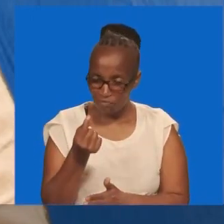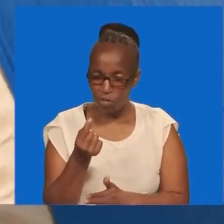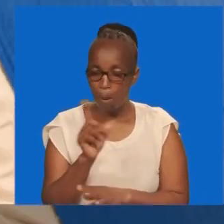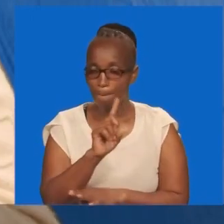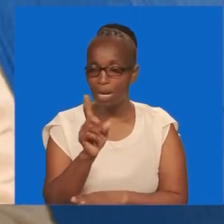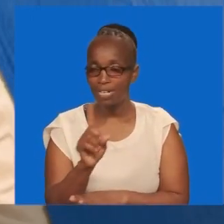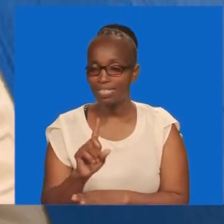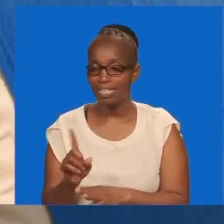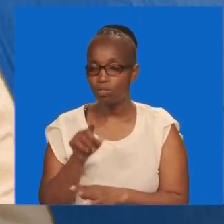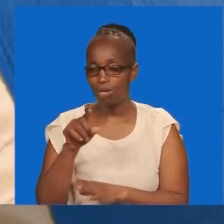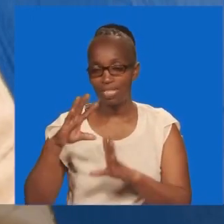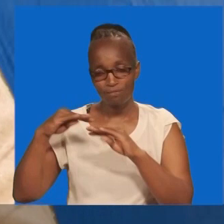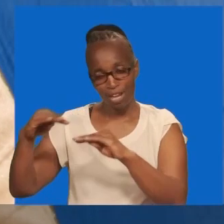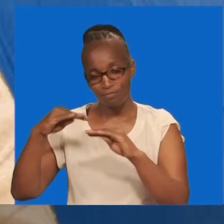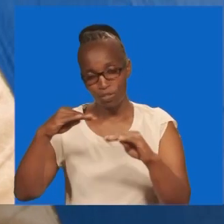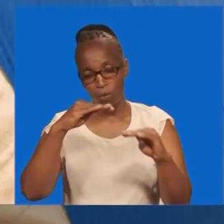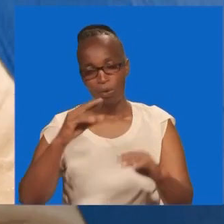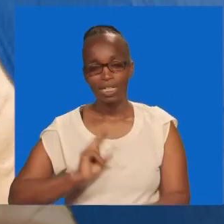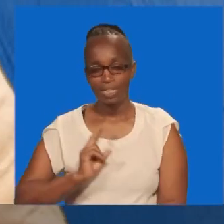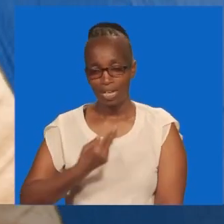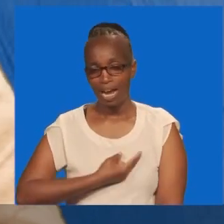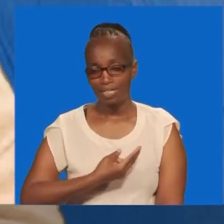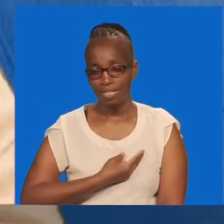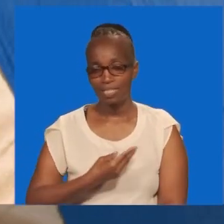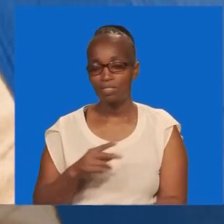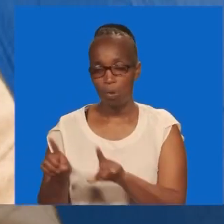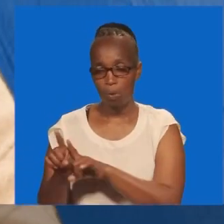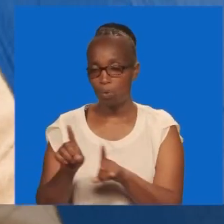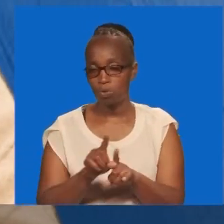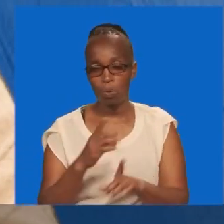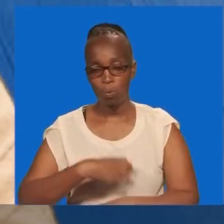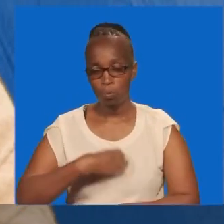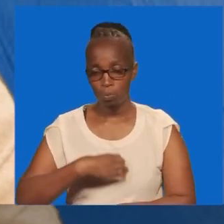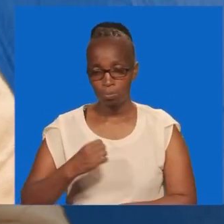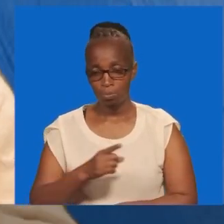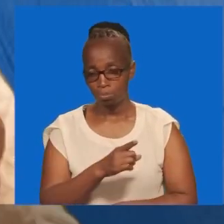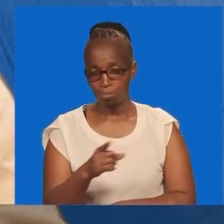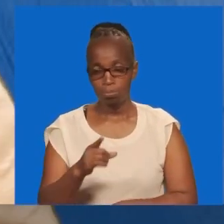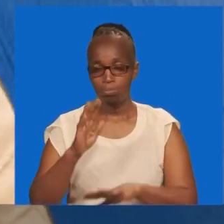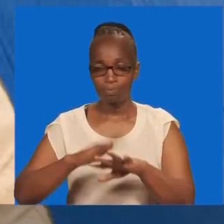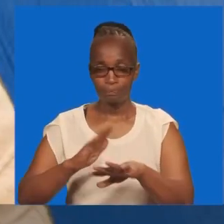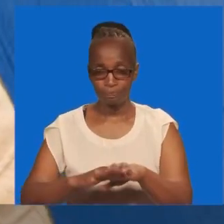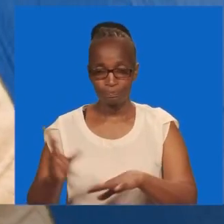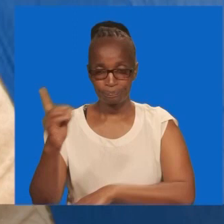masaa ambayo uliweza kuanza kuhubiriwa ama kufundishwa fundisho la leo. Na pia